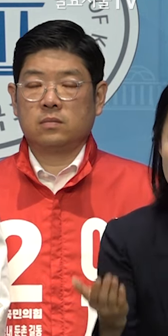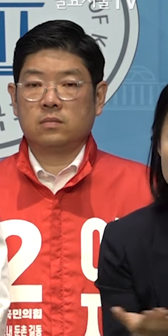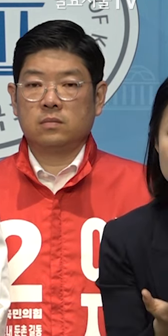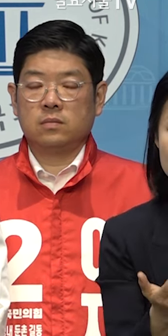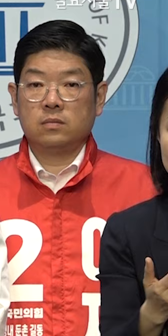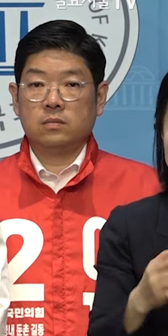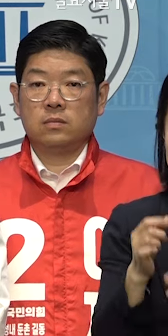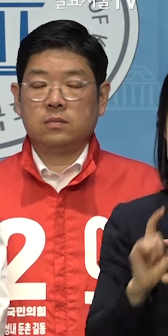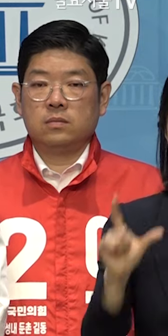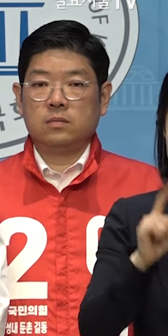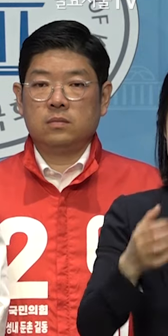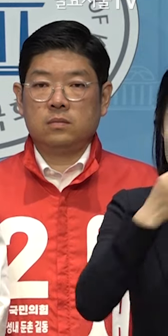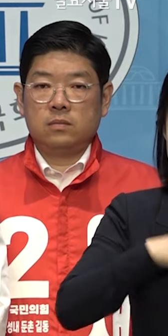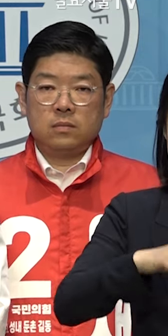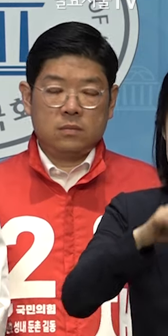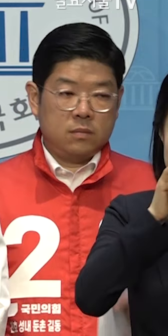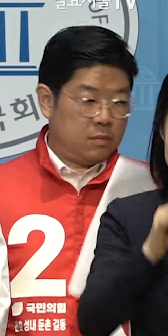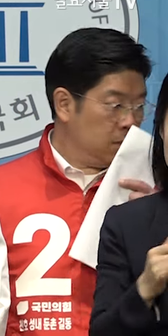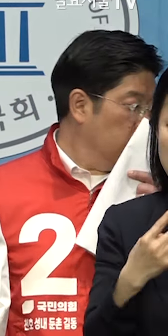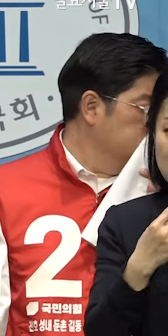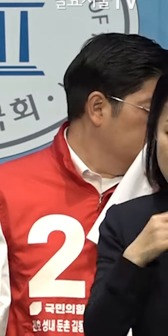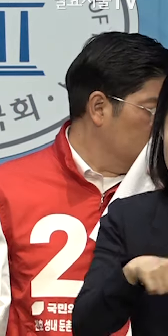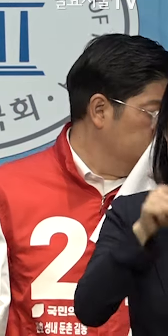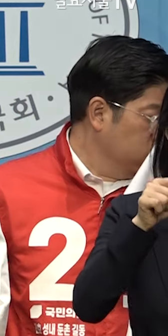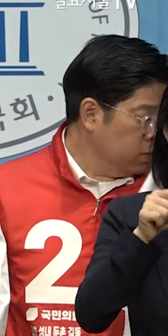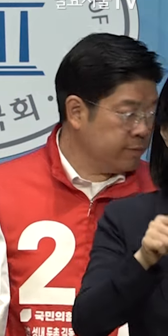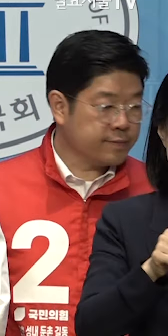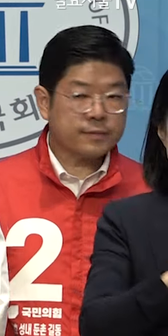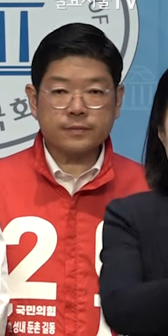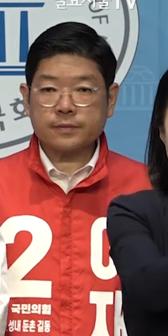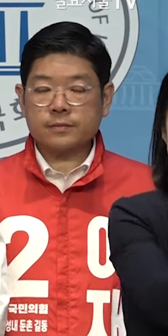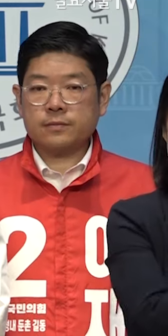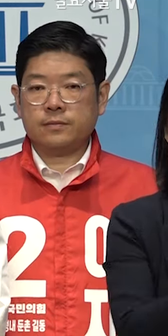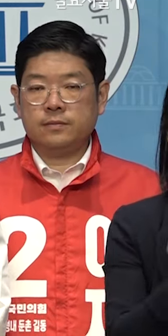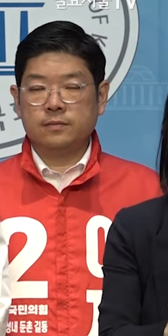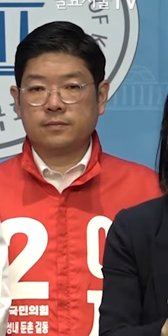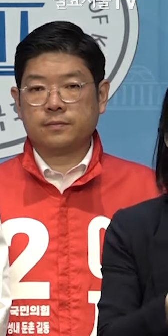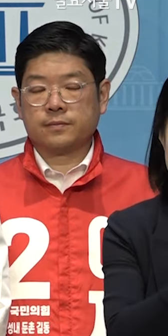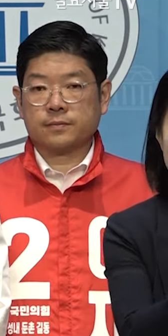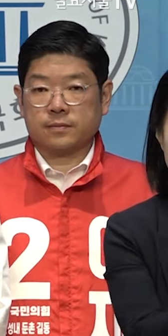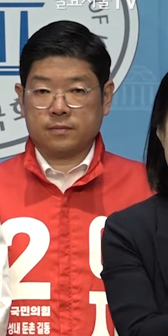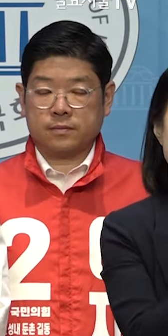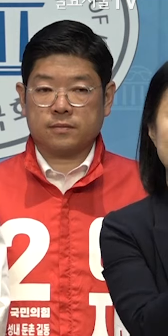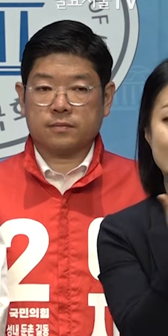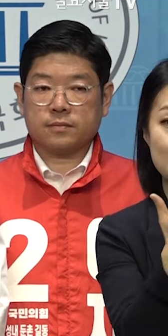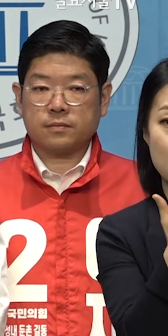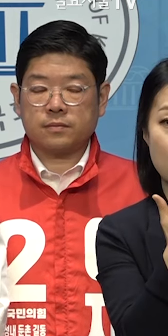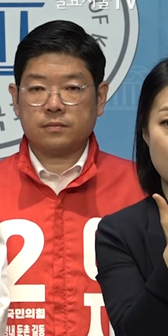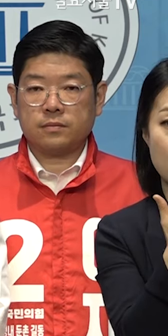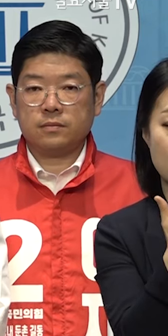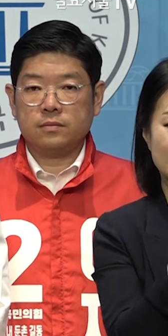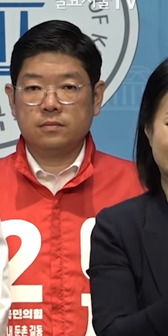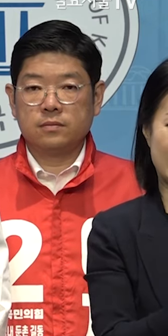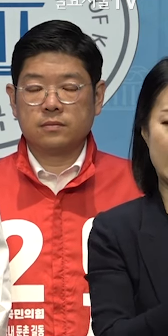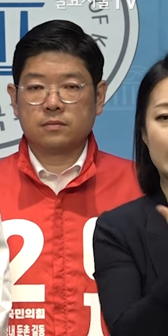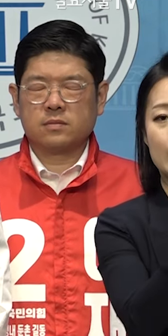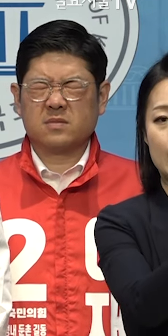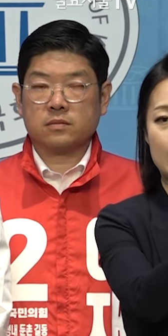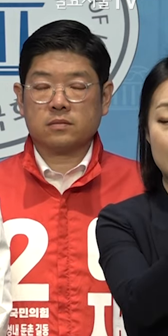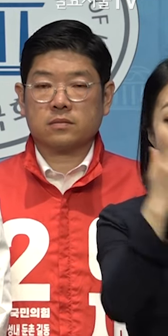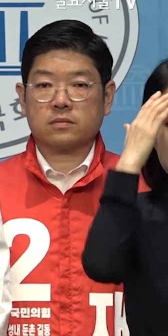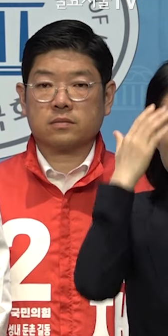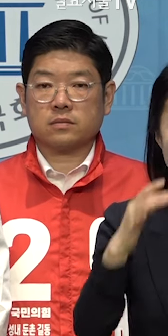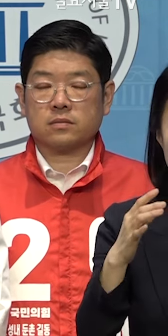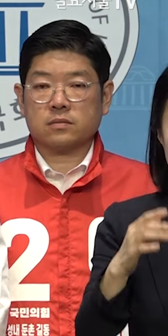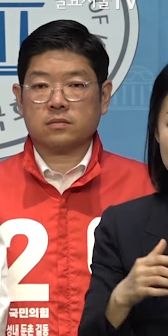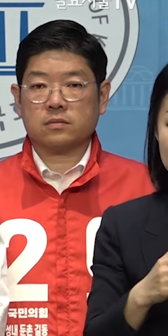삶에 도이 되는 을주십시오 주당의 이재명가 막지 못하였지만 대한민국이